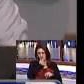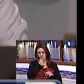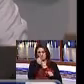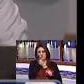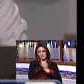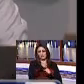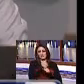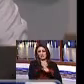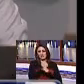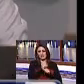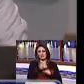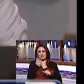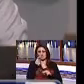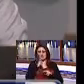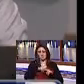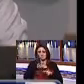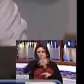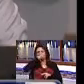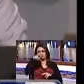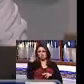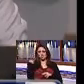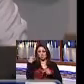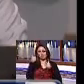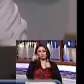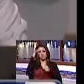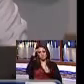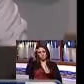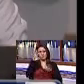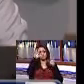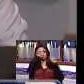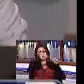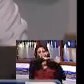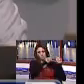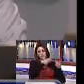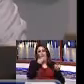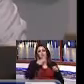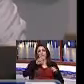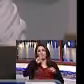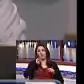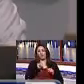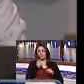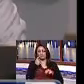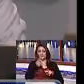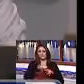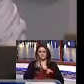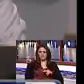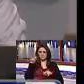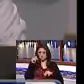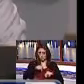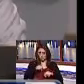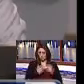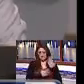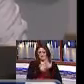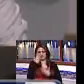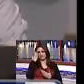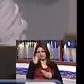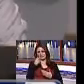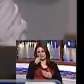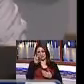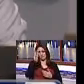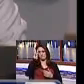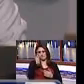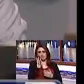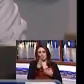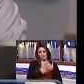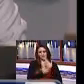مجال ايضا التسويق شكرا الجهات الامنيه اللي وصلوا لهؤلاء لكن احب ابشركم بقى ان احنا الحمد لله عندنا النهارده موقع